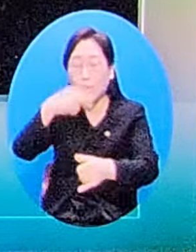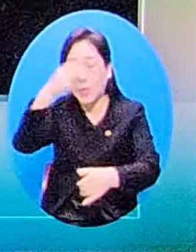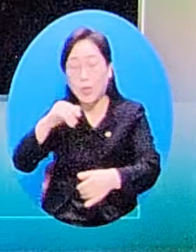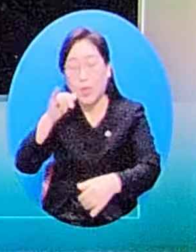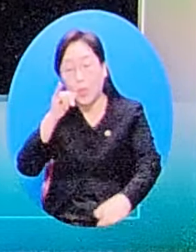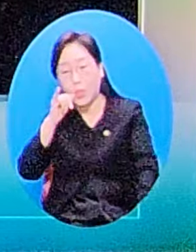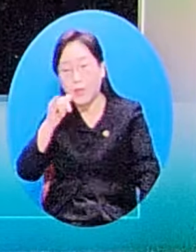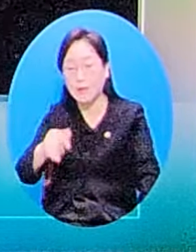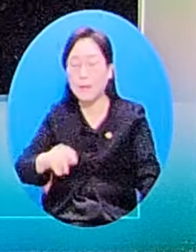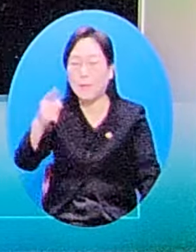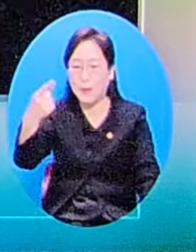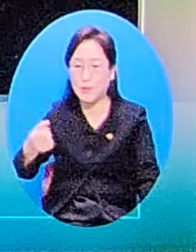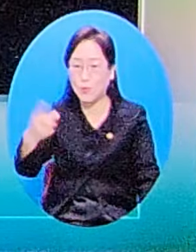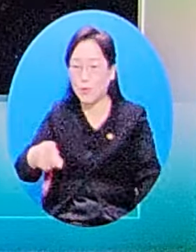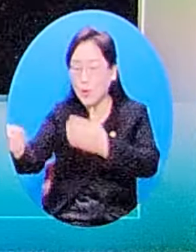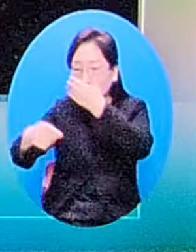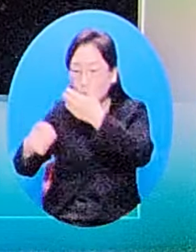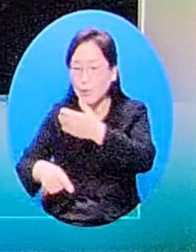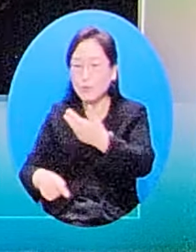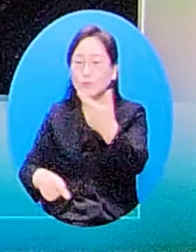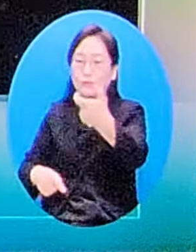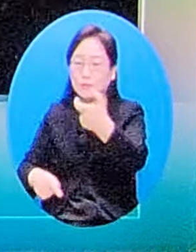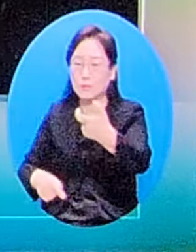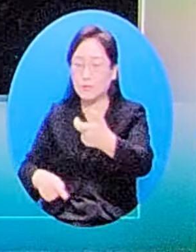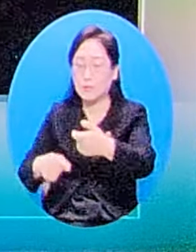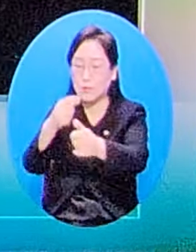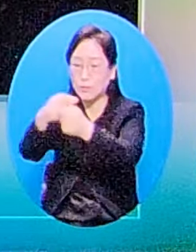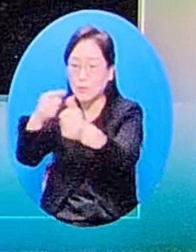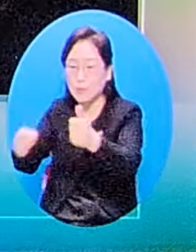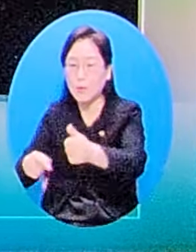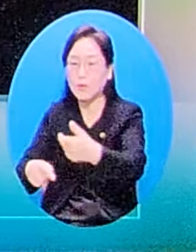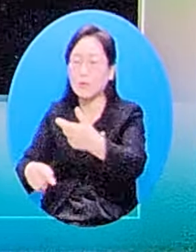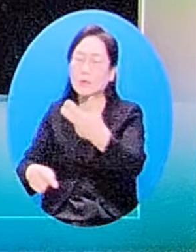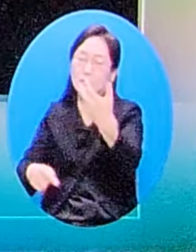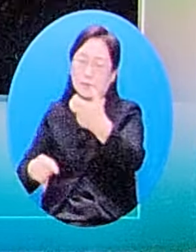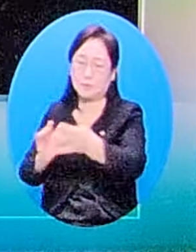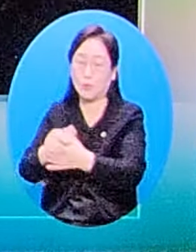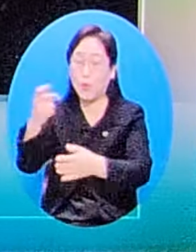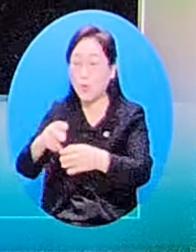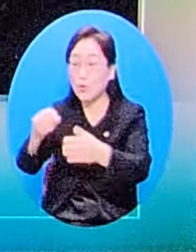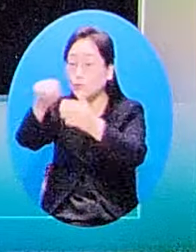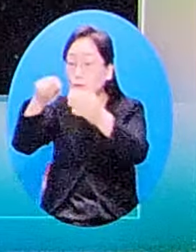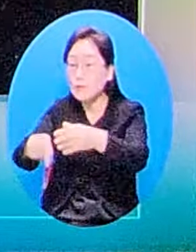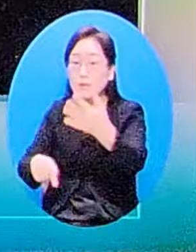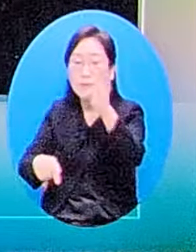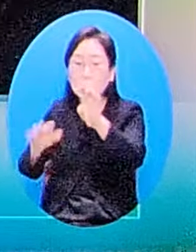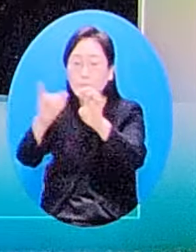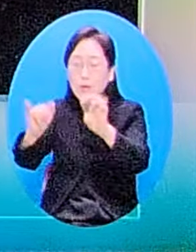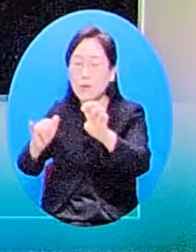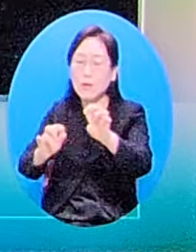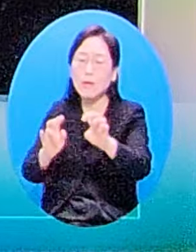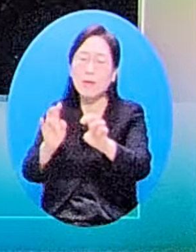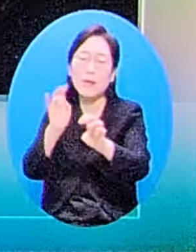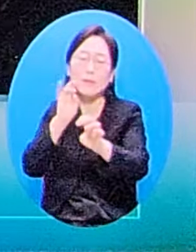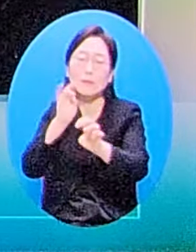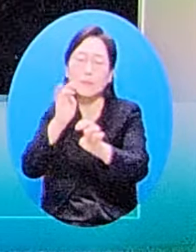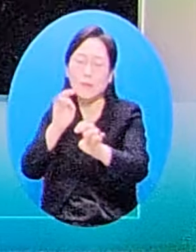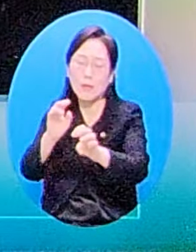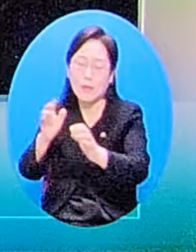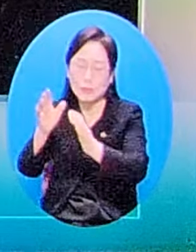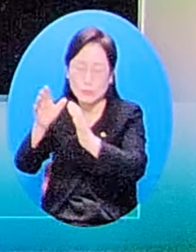60명은 절도범, 70명은 살인자였습니다. 그중 40명의 여자들은 방탕한 매춘부로 악명이